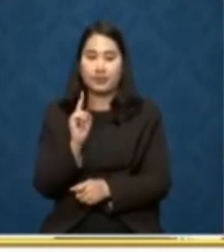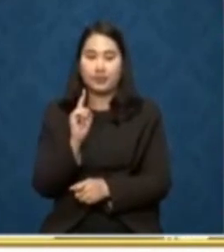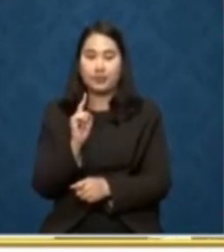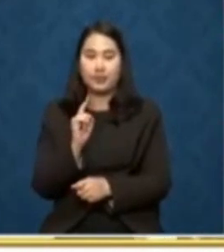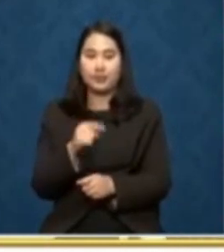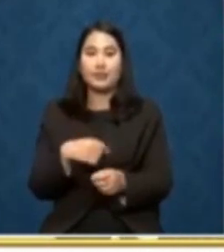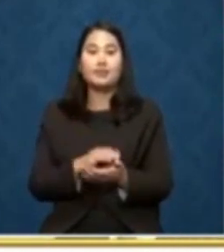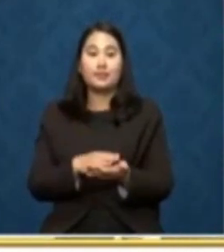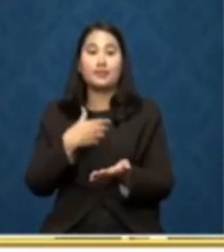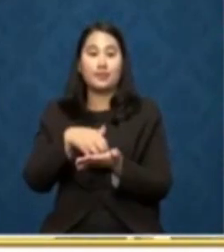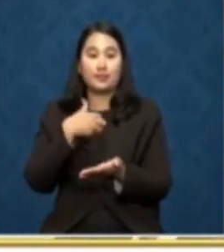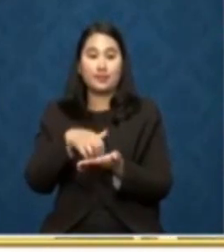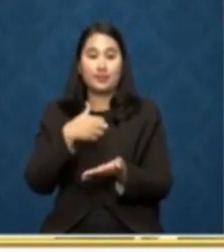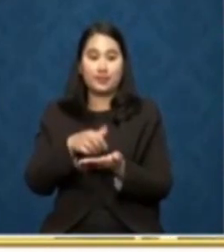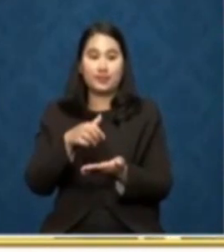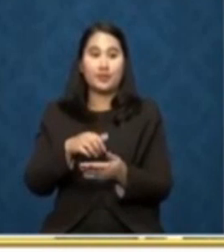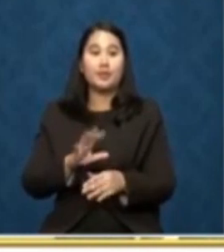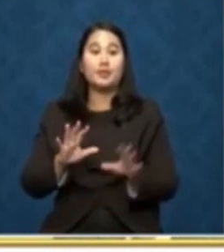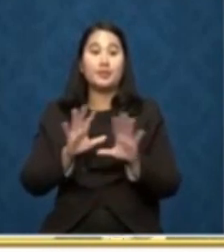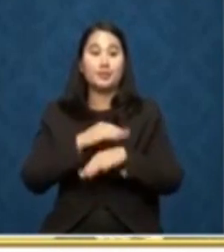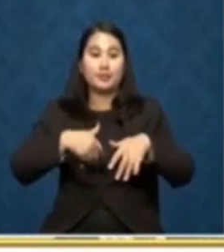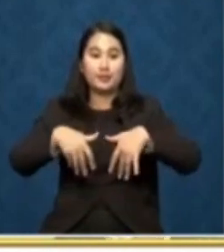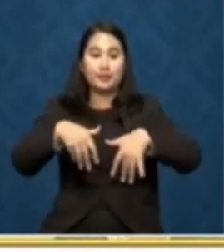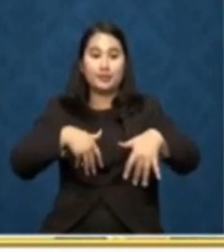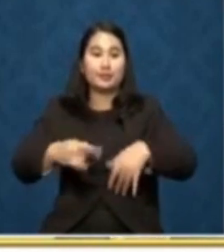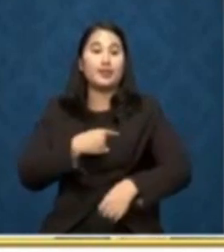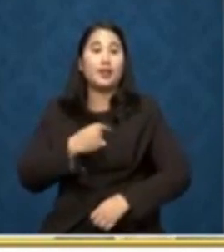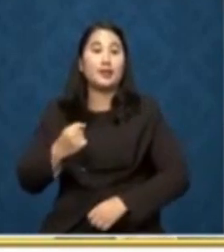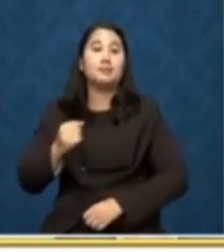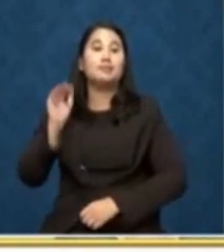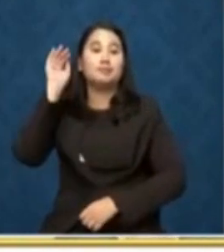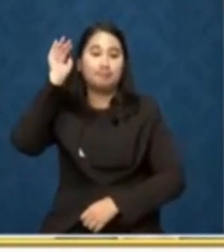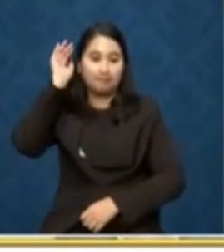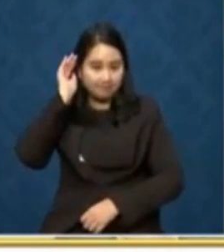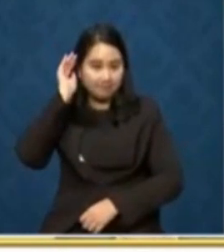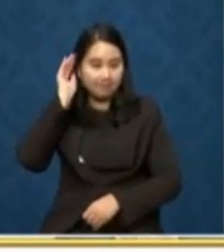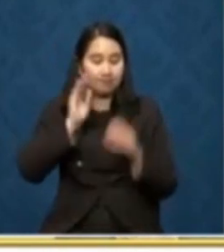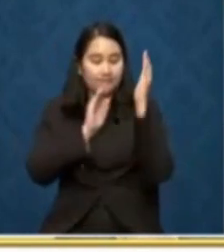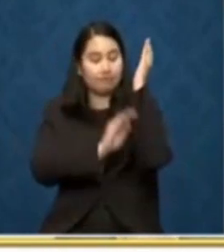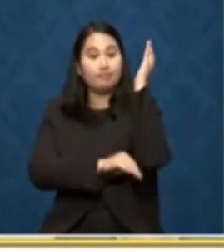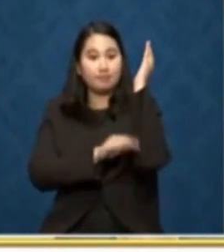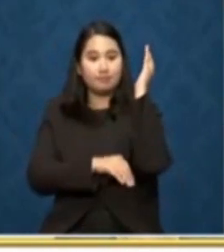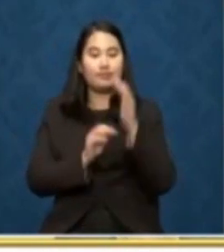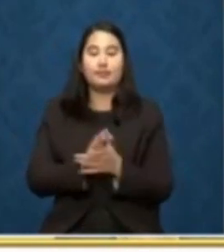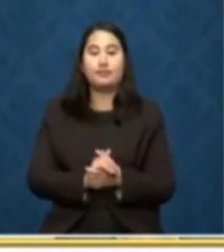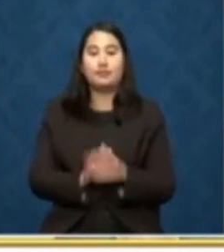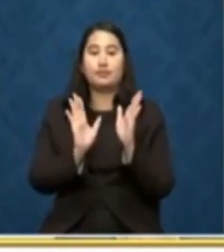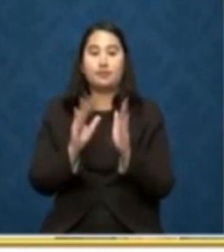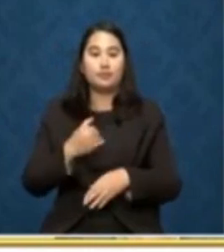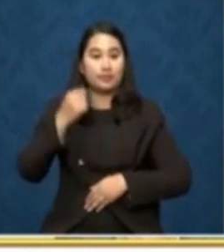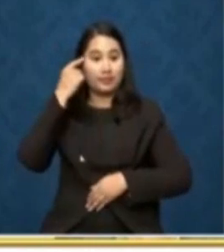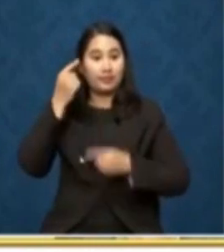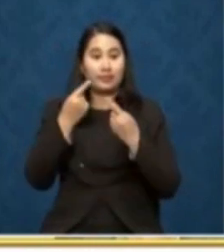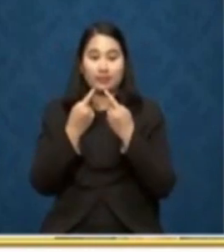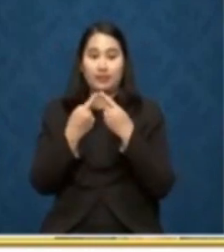นี่ครับจะเป็นหลกประกันที่ให้ความ มั่นใจให้ความเชื่อมั่นต่อปราชาชใพื้ที่หรอแ่ทั้ตอ